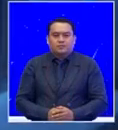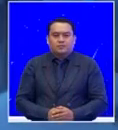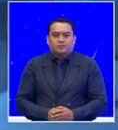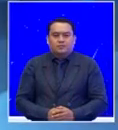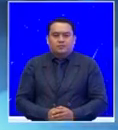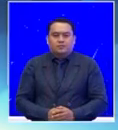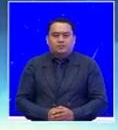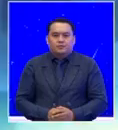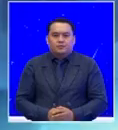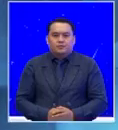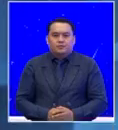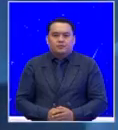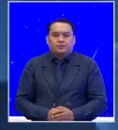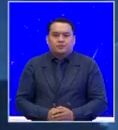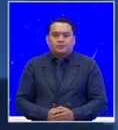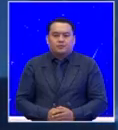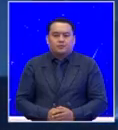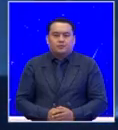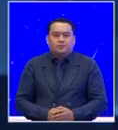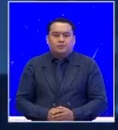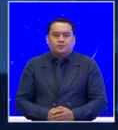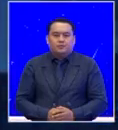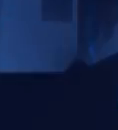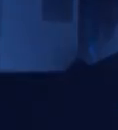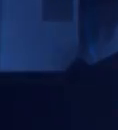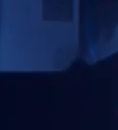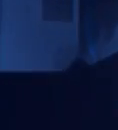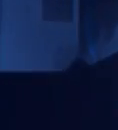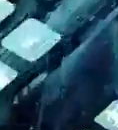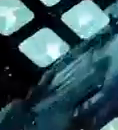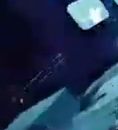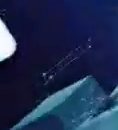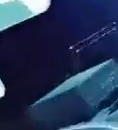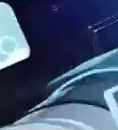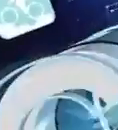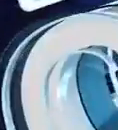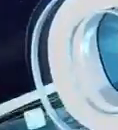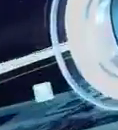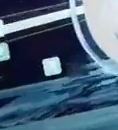Жаслан Шинкенже, телекомпания ЖТСУ из Ескельдинского района.